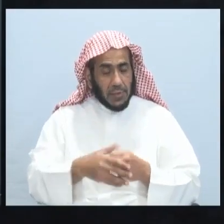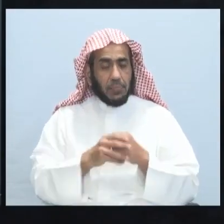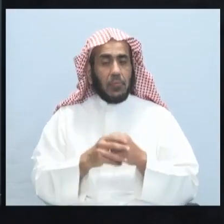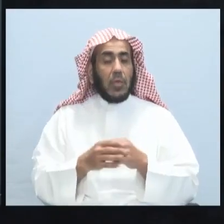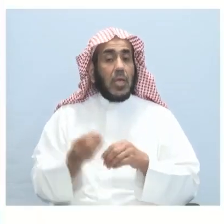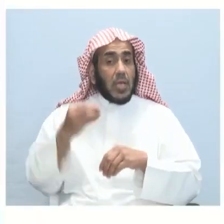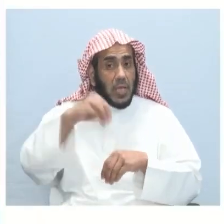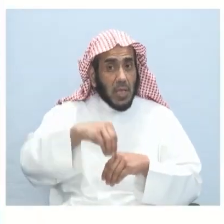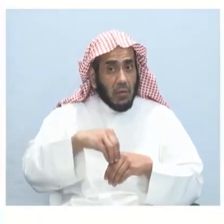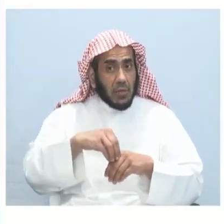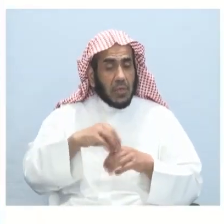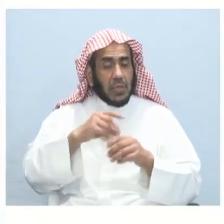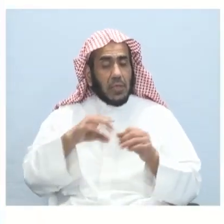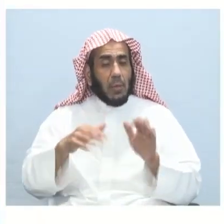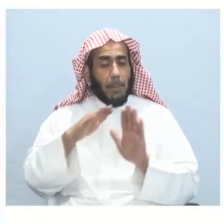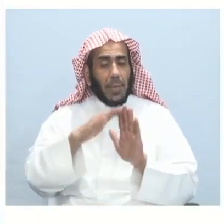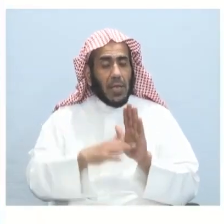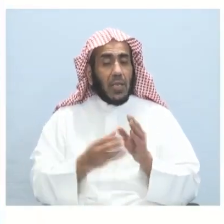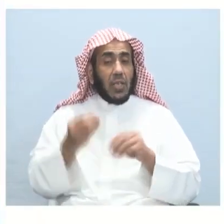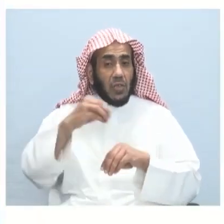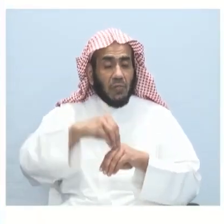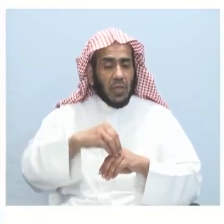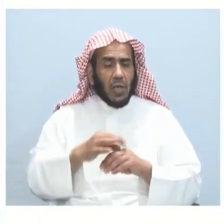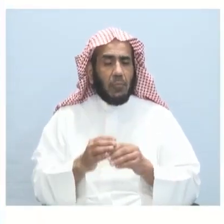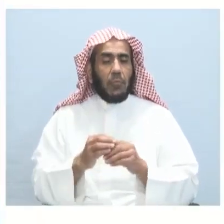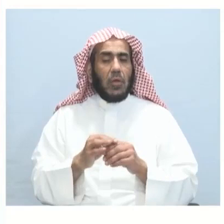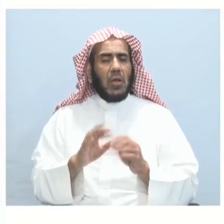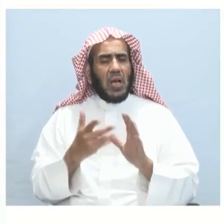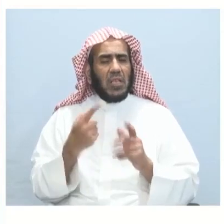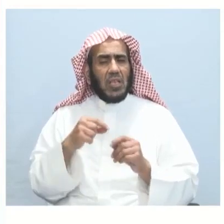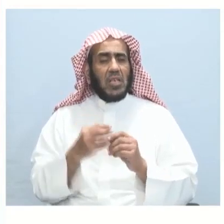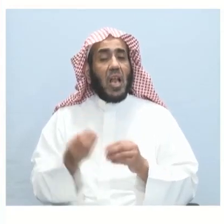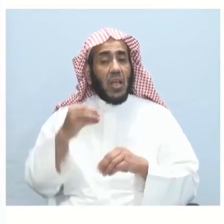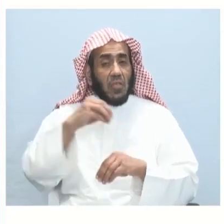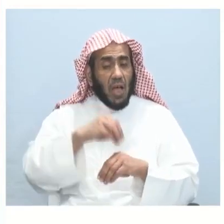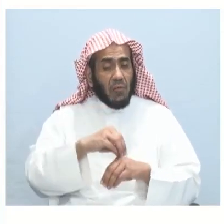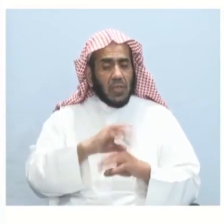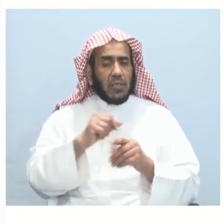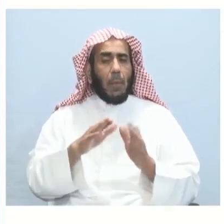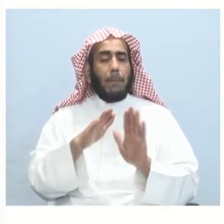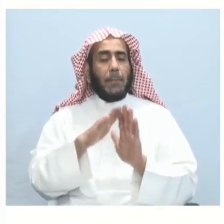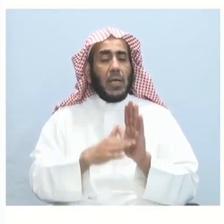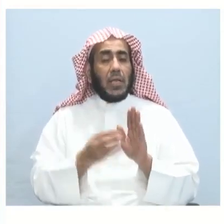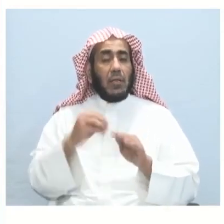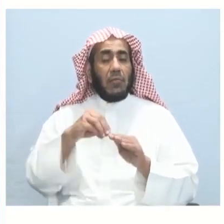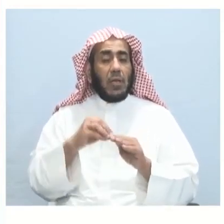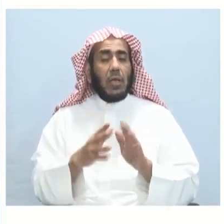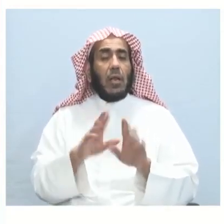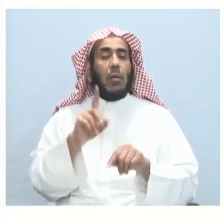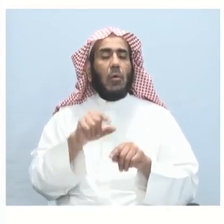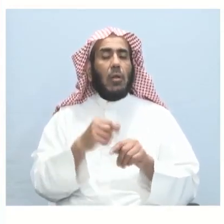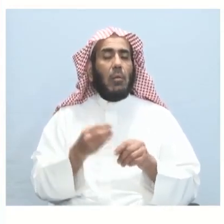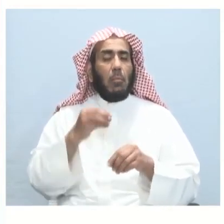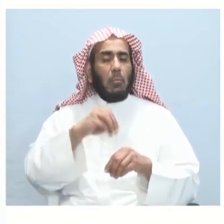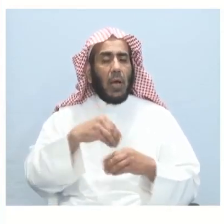اضافه سلسله بيانات اضافيه قد تحتاج الى اضافه سلسله بيانات اضافيه الى المخطط